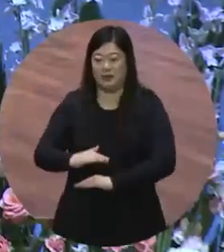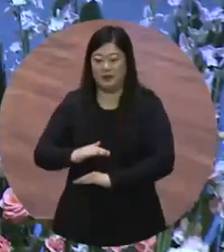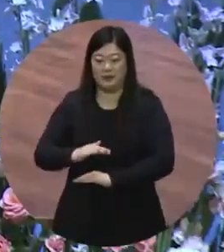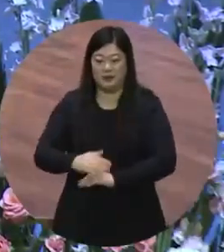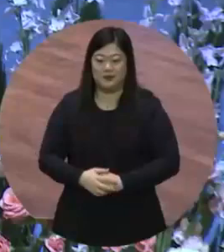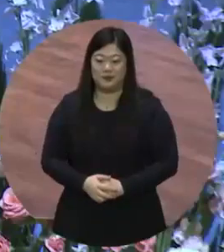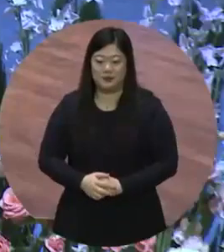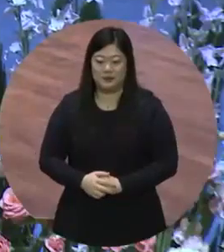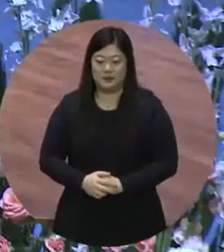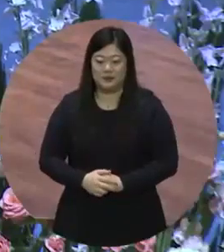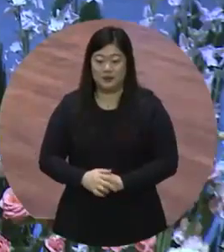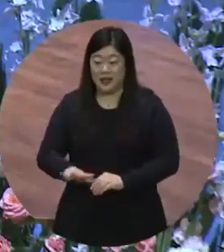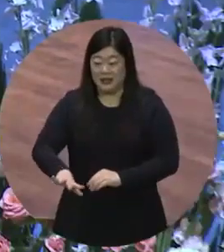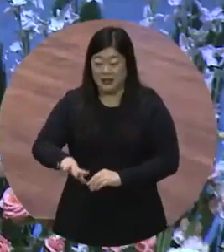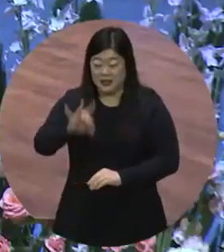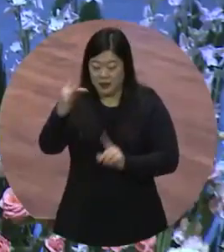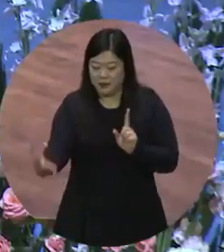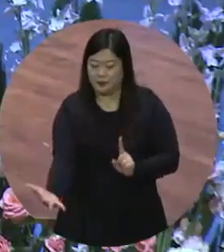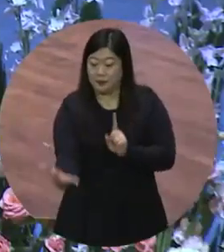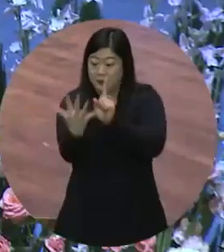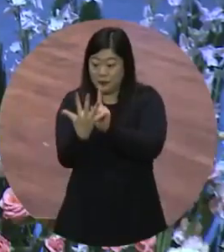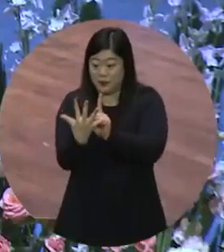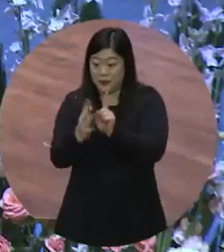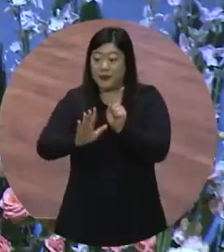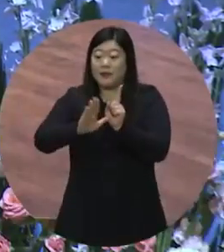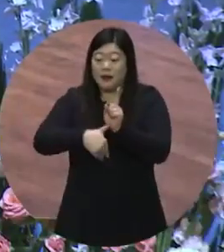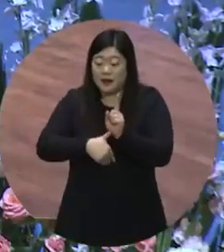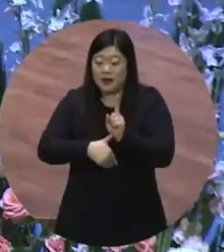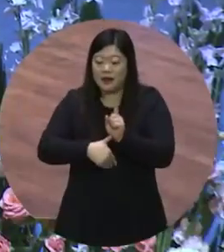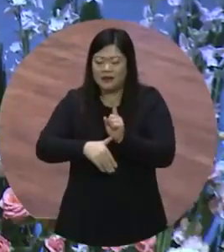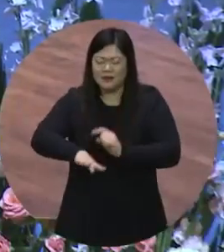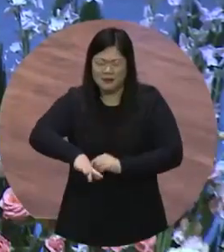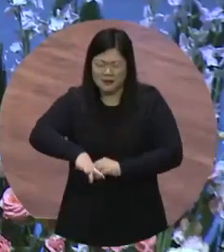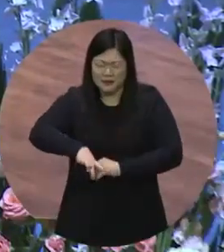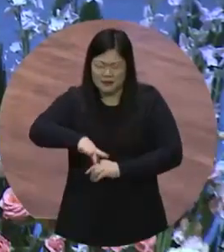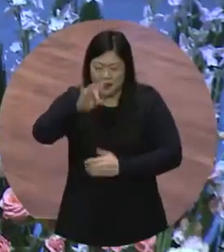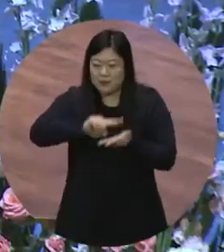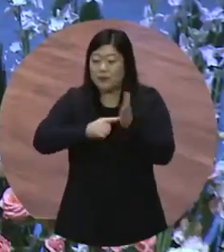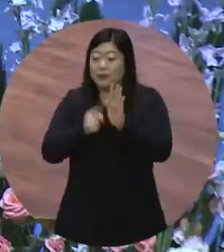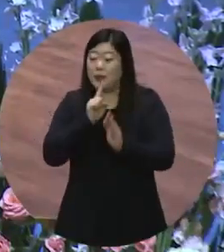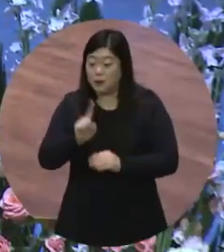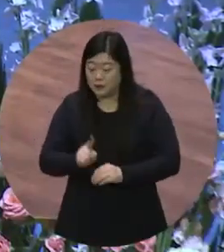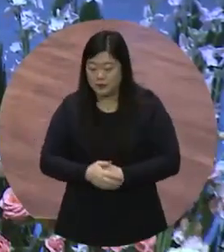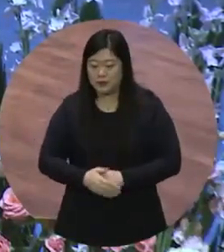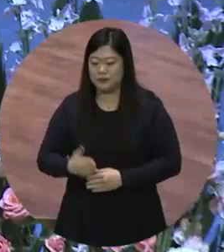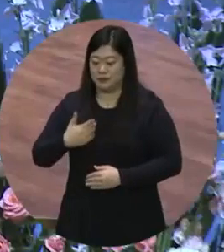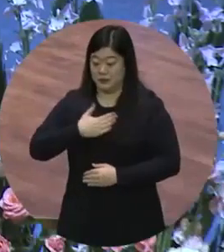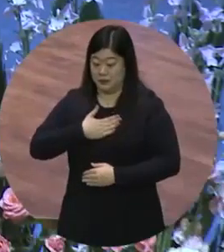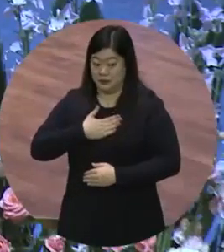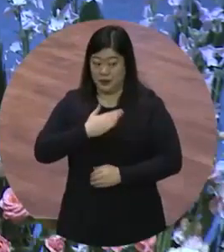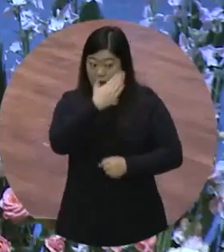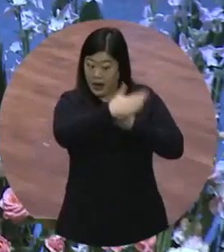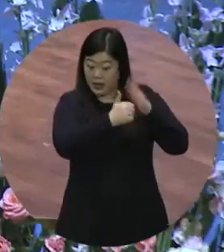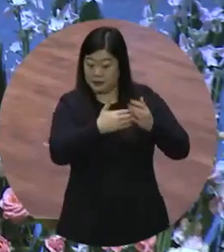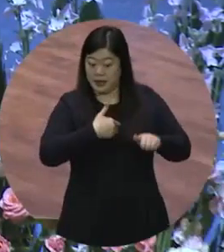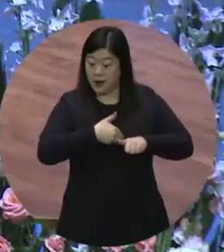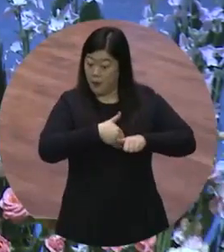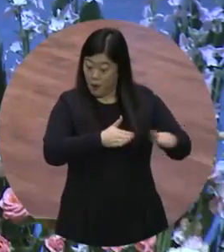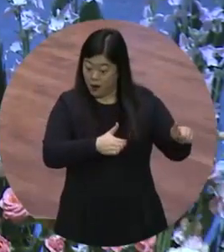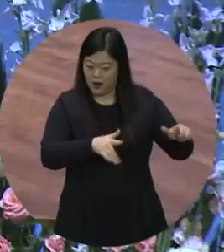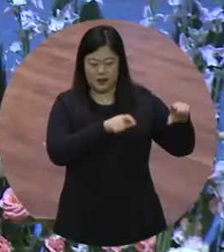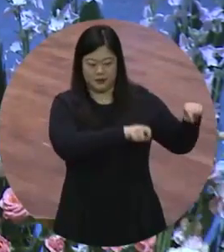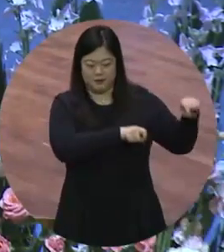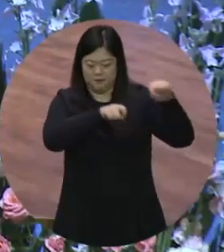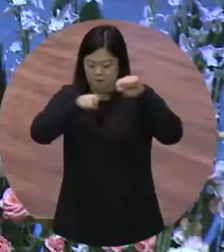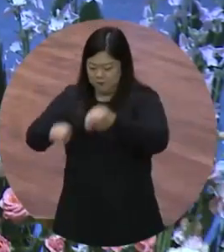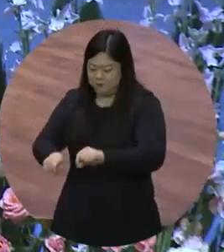만남에서 예수님 하신 메시지가 뭐냐? 오늘 제목입니다. 나도 너희를 보내노라. 이게 첫